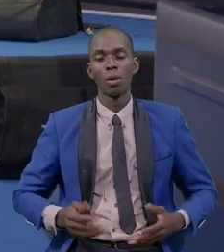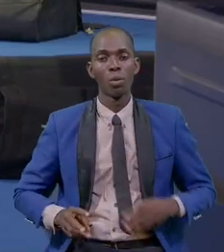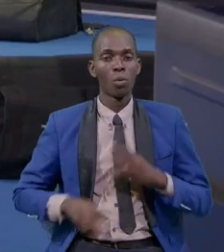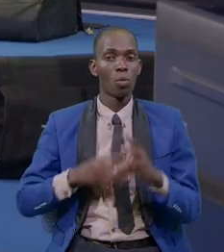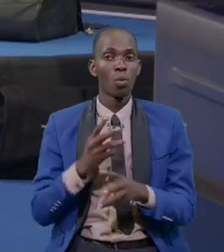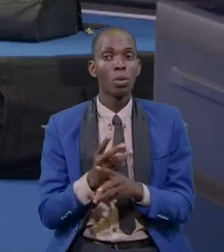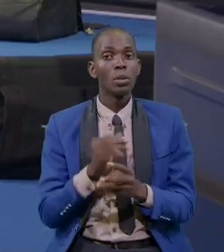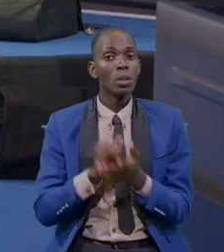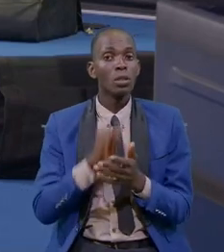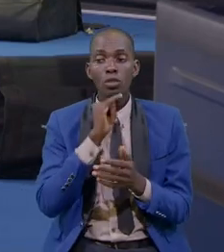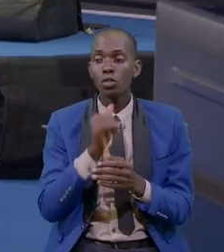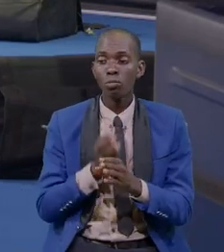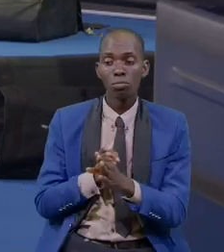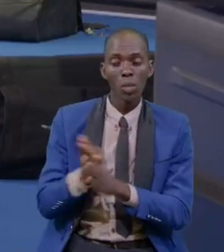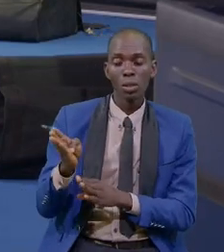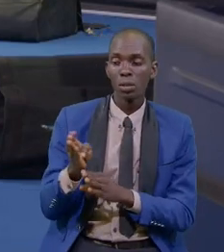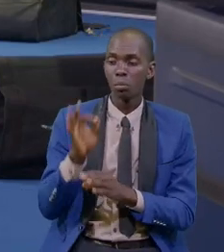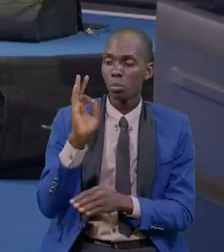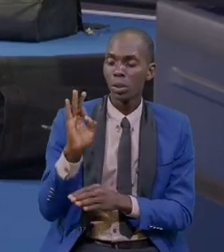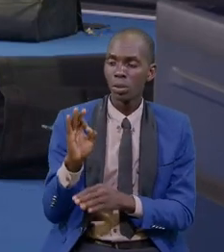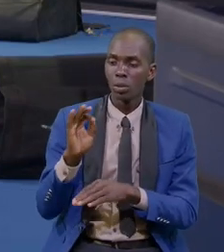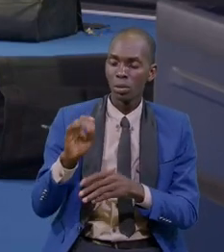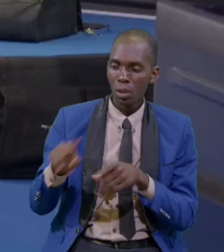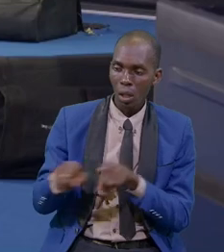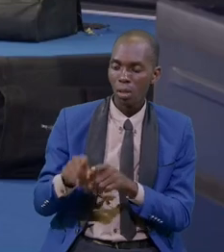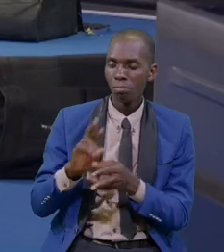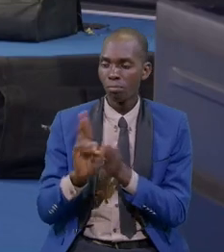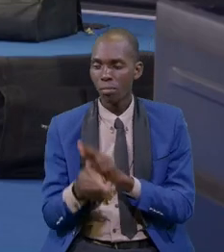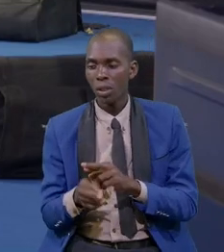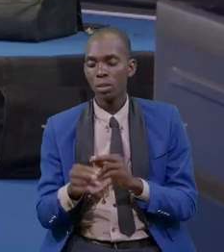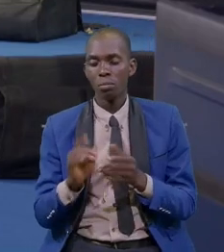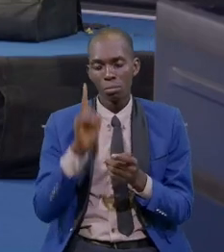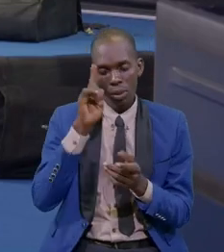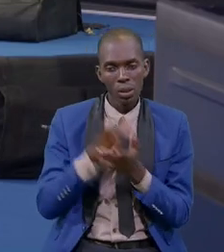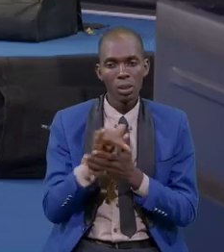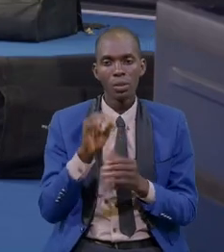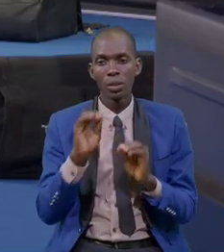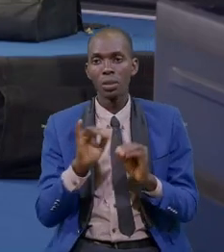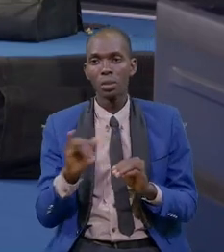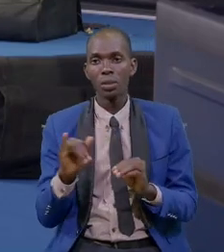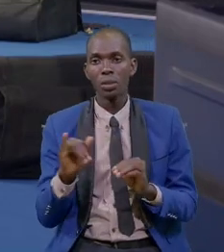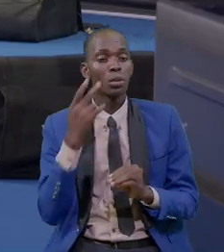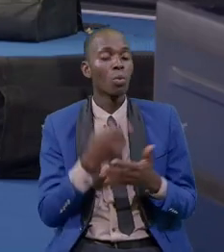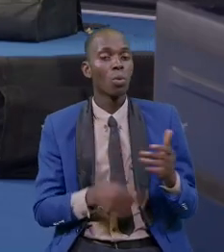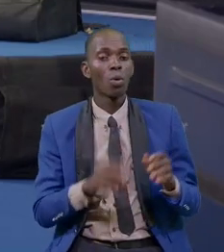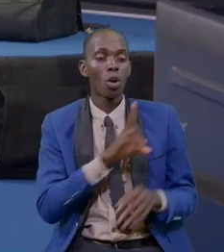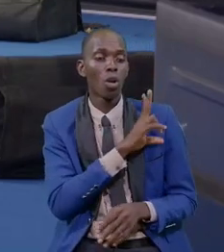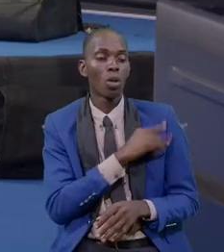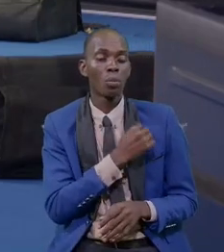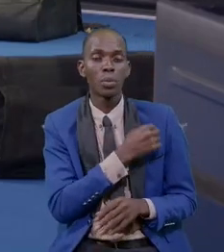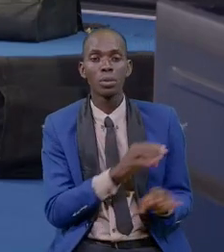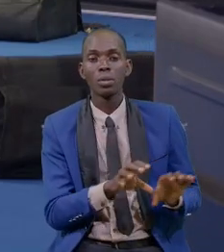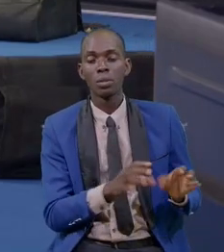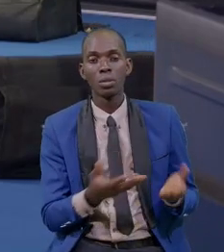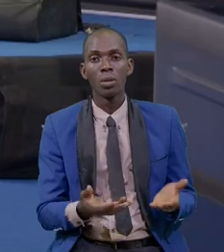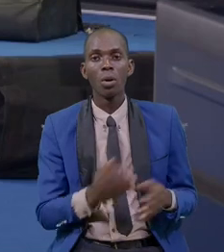par les religieux. Et ce n'est pas juste pour dire, repentez-vous, soyez nés de nouveau, tout ça. Non, mais vous voyez tout ce qu'ils